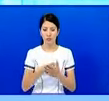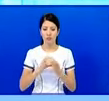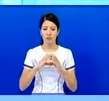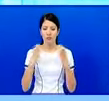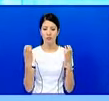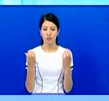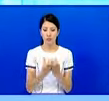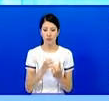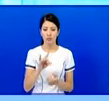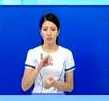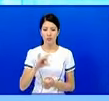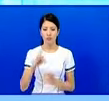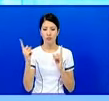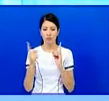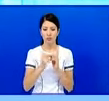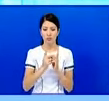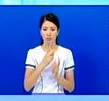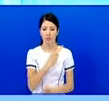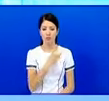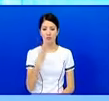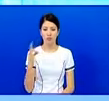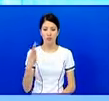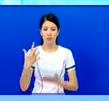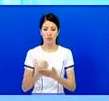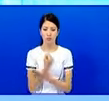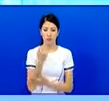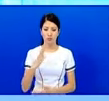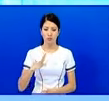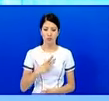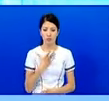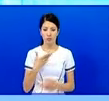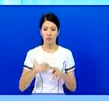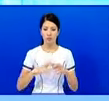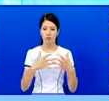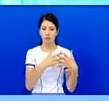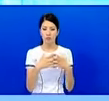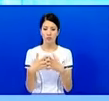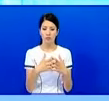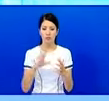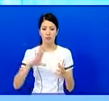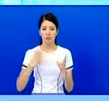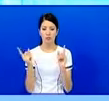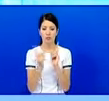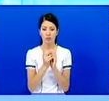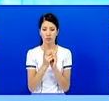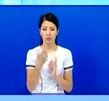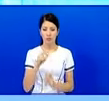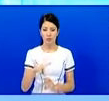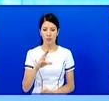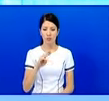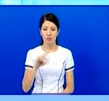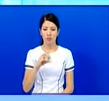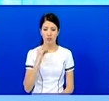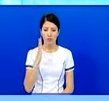Атырау футболшыларын қабылдап 2-0 есебімен жеңіске жетті. Аса тартысты өткен кездесудегі голдардың авторы Еркебұлан